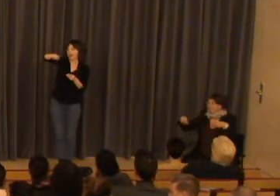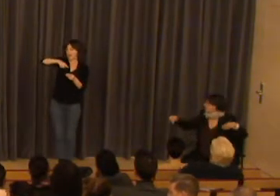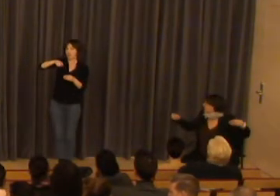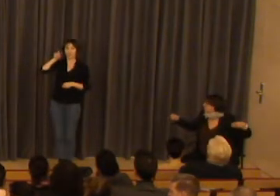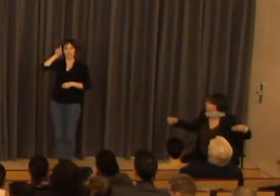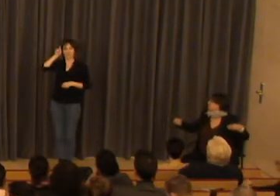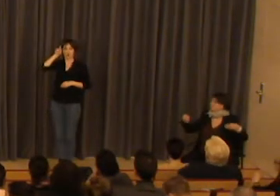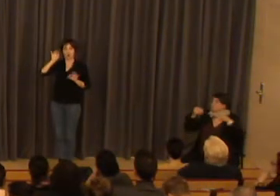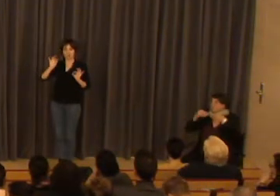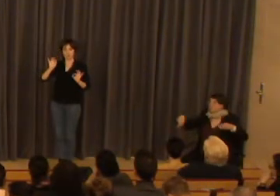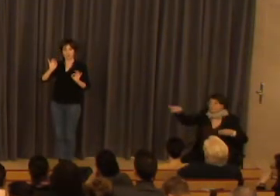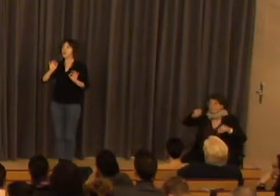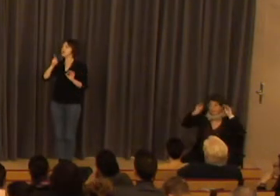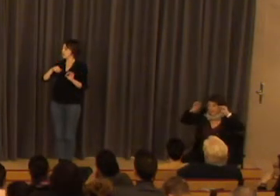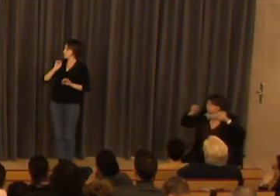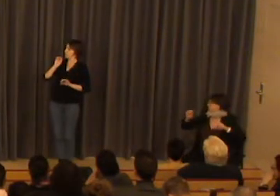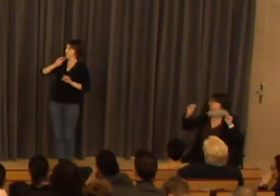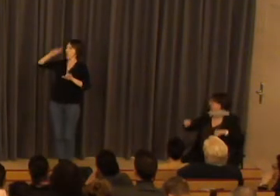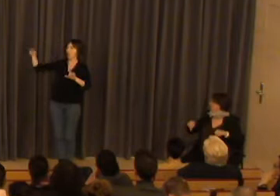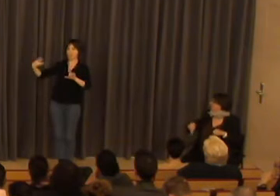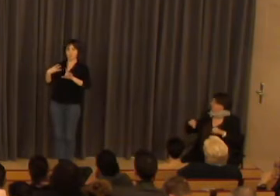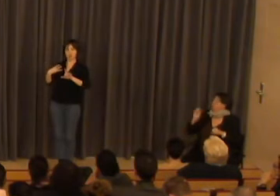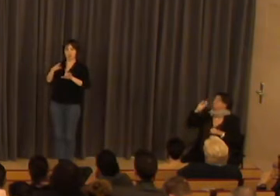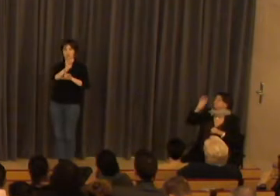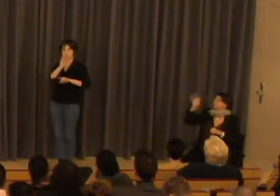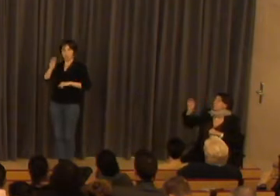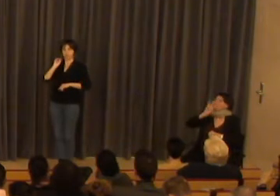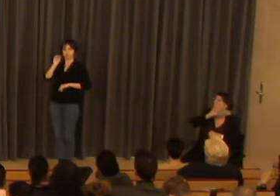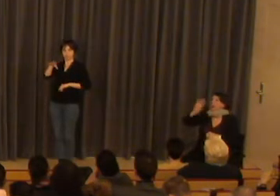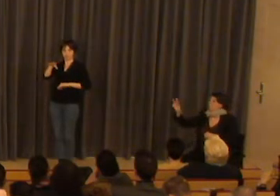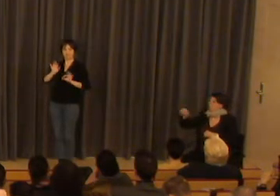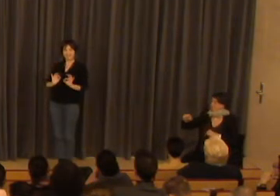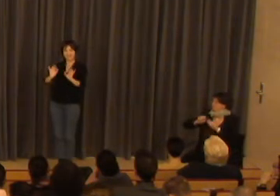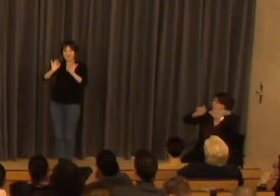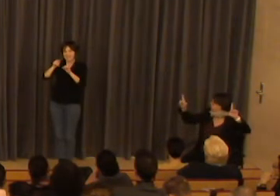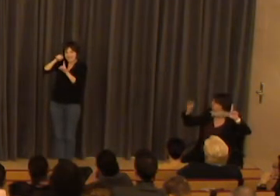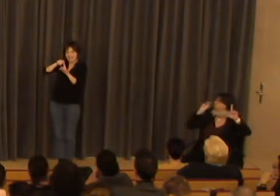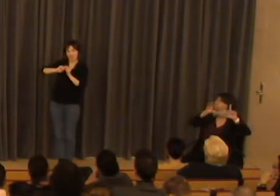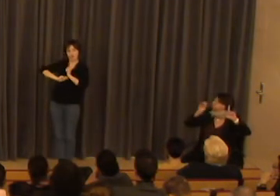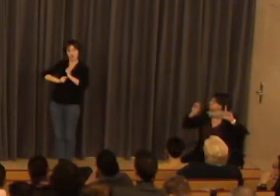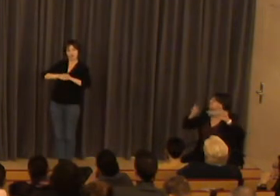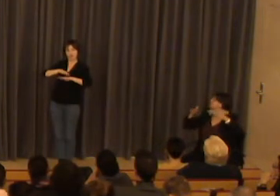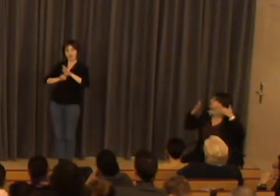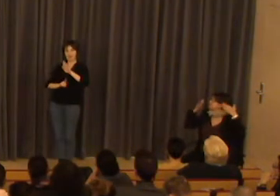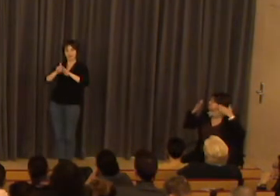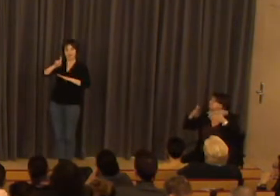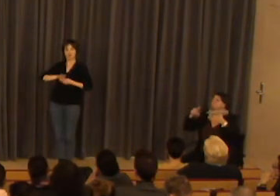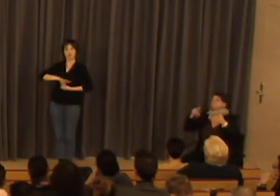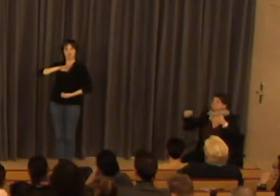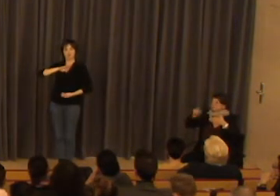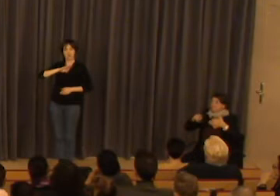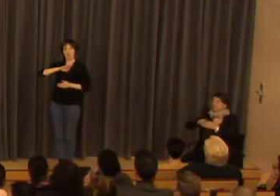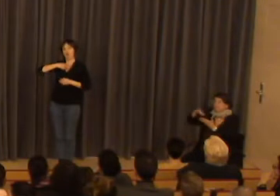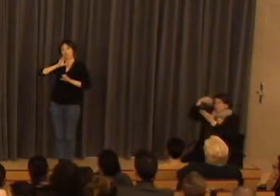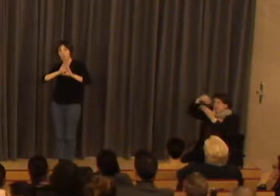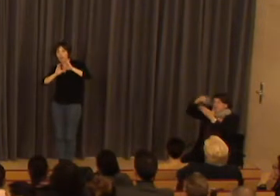web dins del que és el conjunt dels instruments per desenvolupar la competència comunicativa i lingüística de